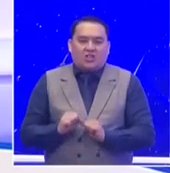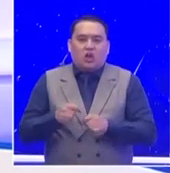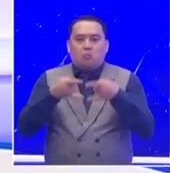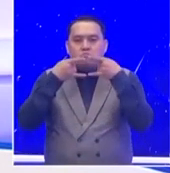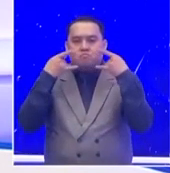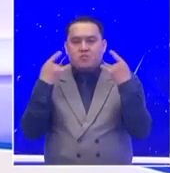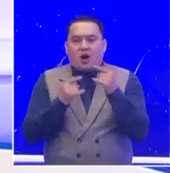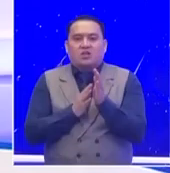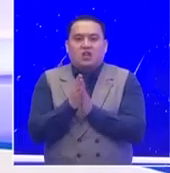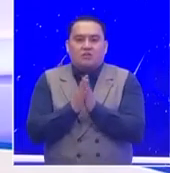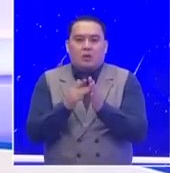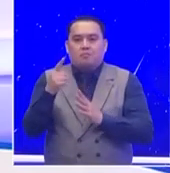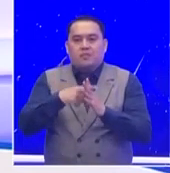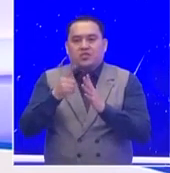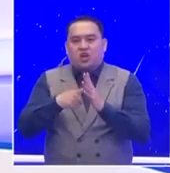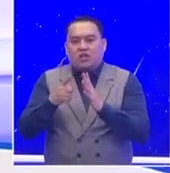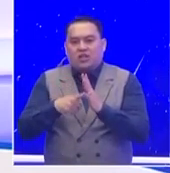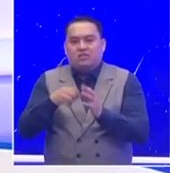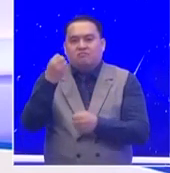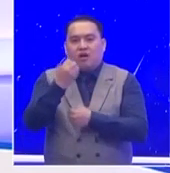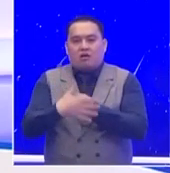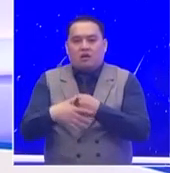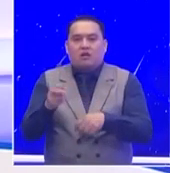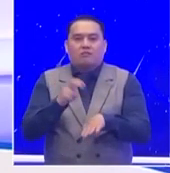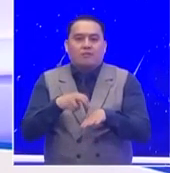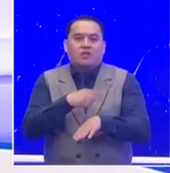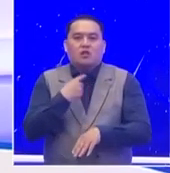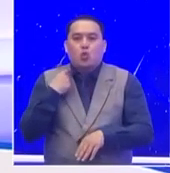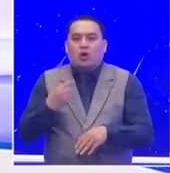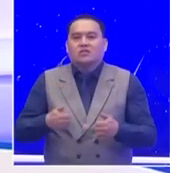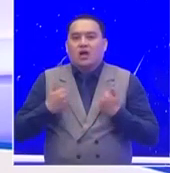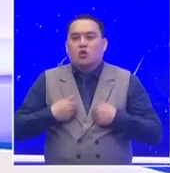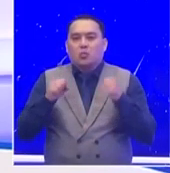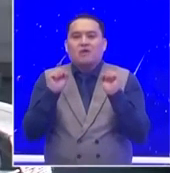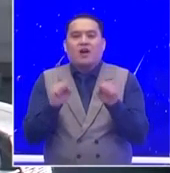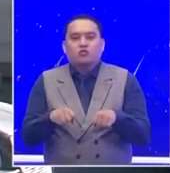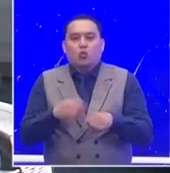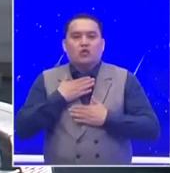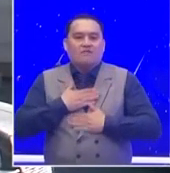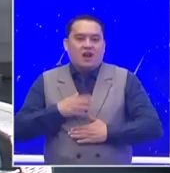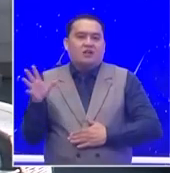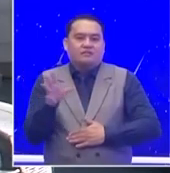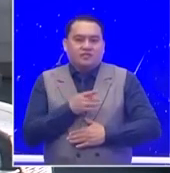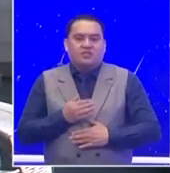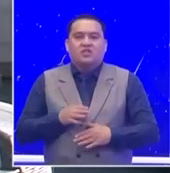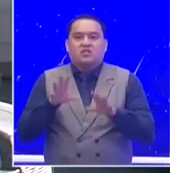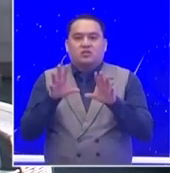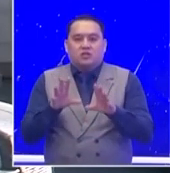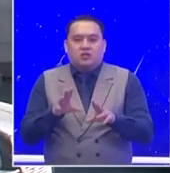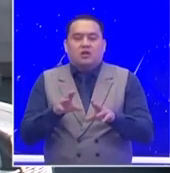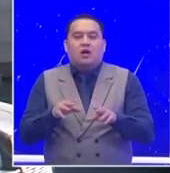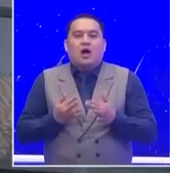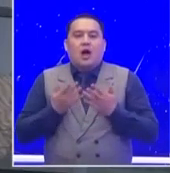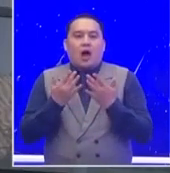Маски, антисептики и перчатки. Центральная аптека города Талдыкурган старается по возможности удовлетворить этот спрос. И в первую